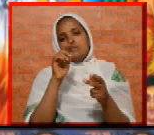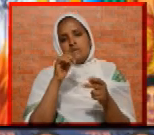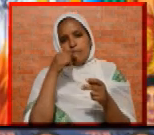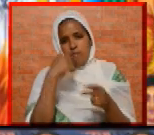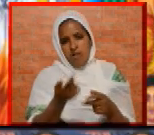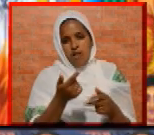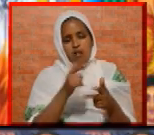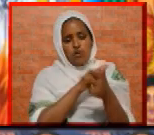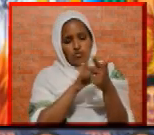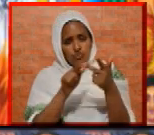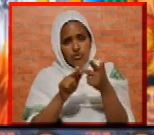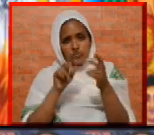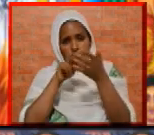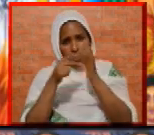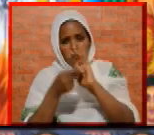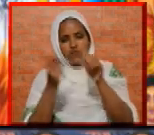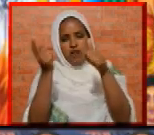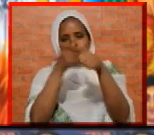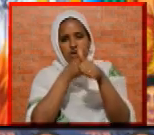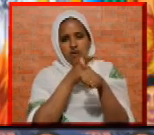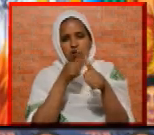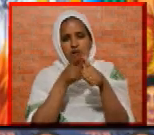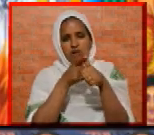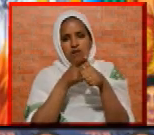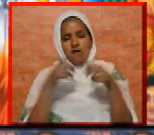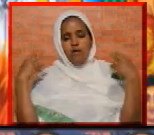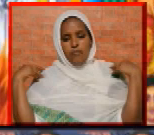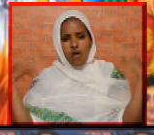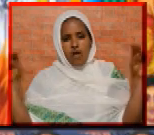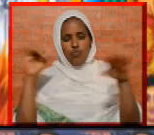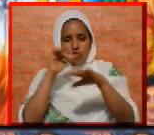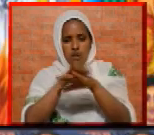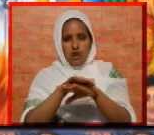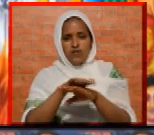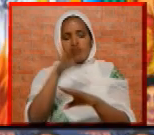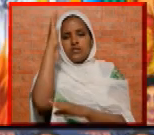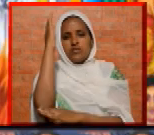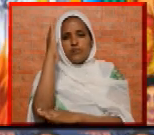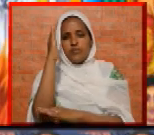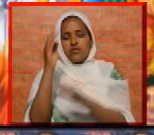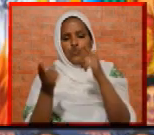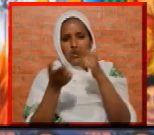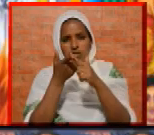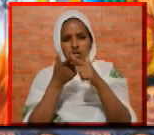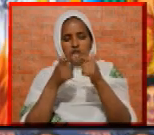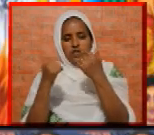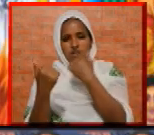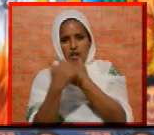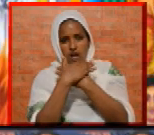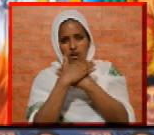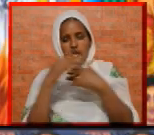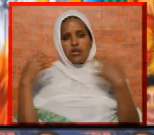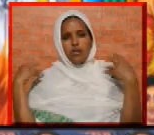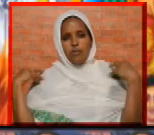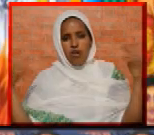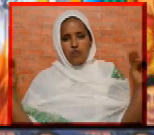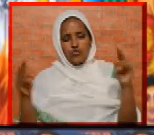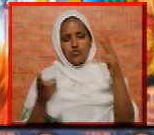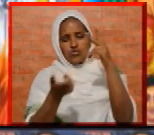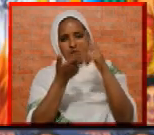ይባላል። ሶስትዮሽ ማለት አንደኛ መልአኩን የላከ የእግዚአብሔር፣ ሁለተኛ የተላከ